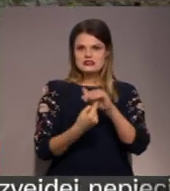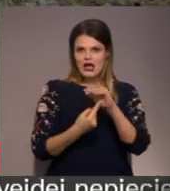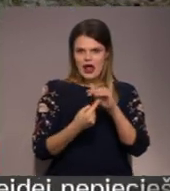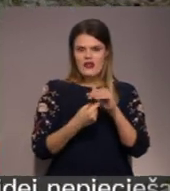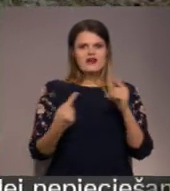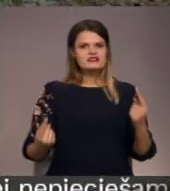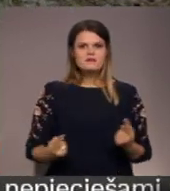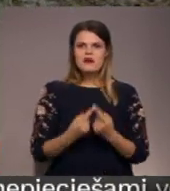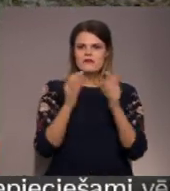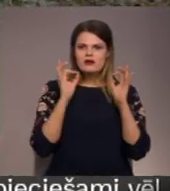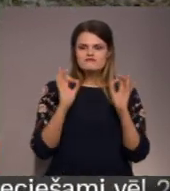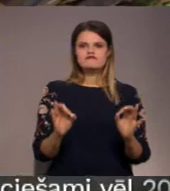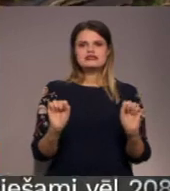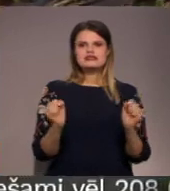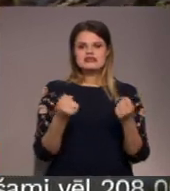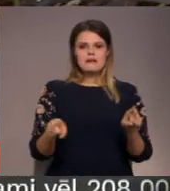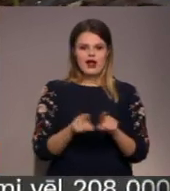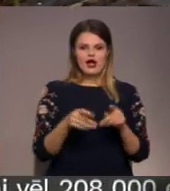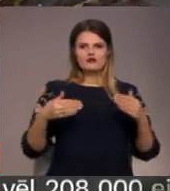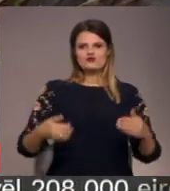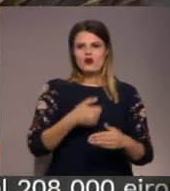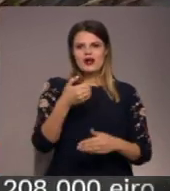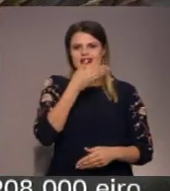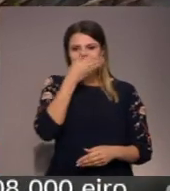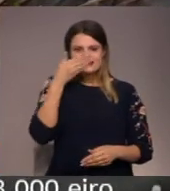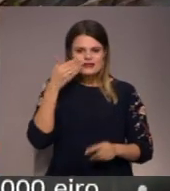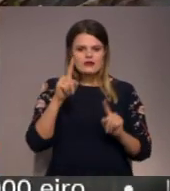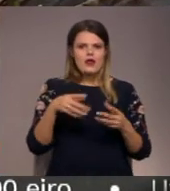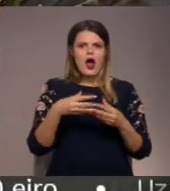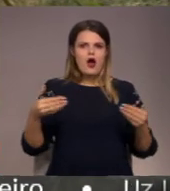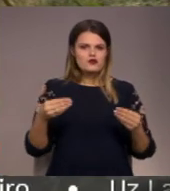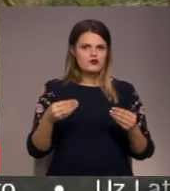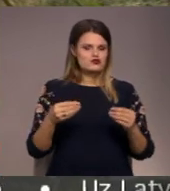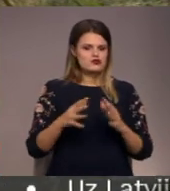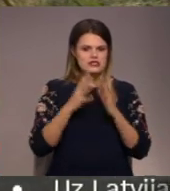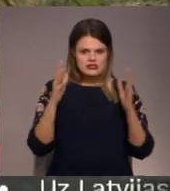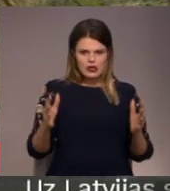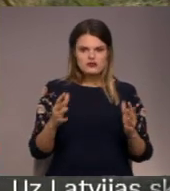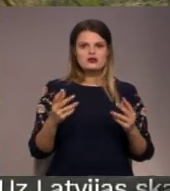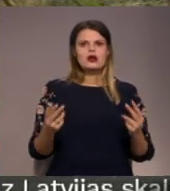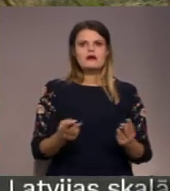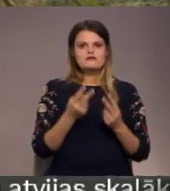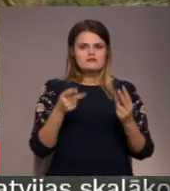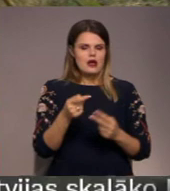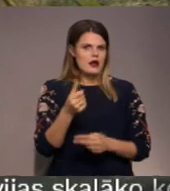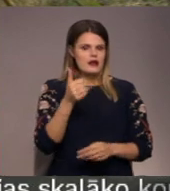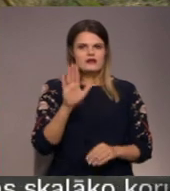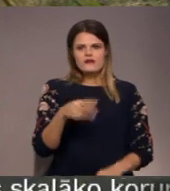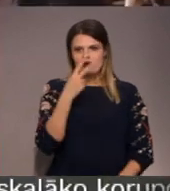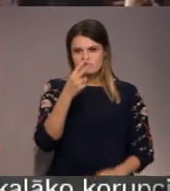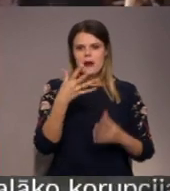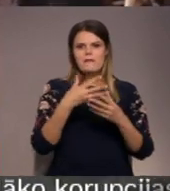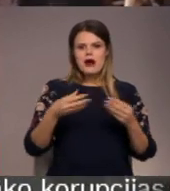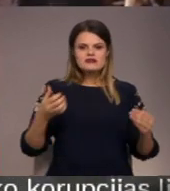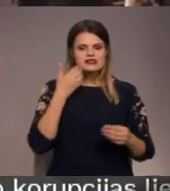sarkasomai vispiemērotākās ir tādas ziemas kā šogad siltas un atkušņiem bagātas. Ierasti reto sēni var atrast pavasarī pēc